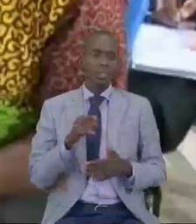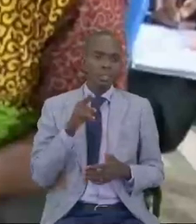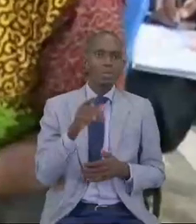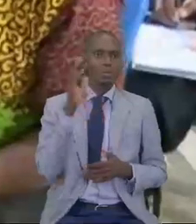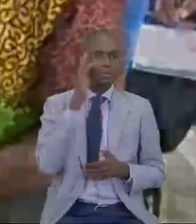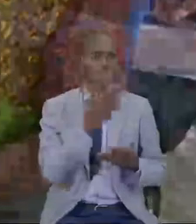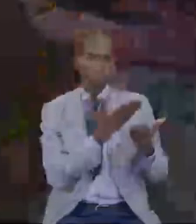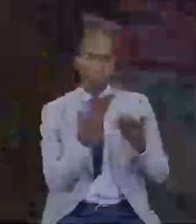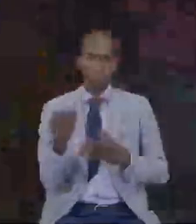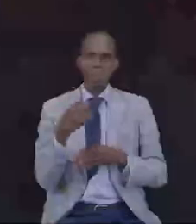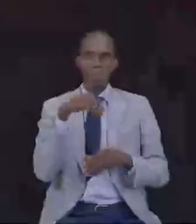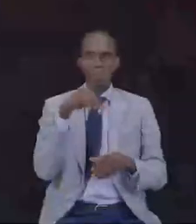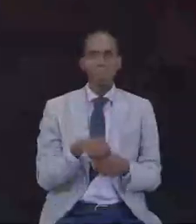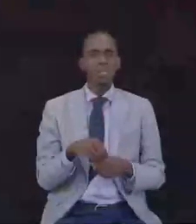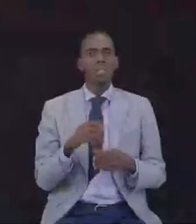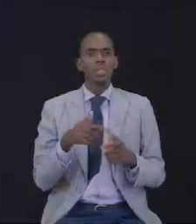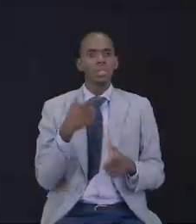à Nebuchadnezzar.